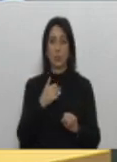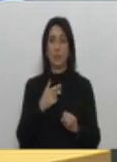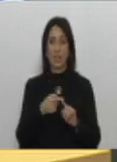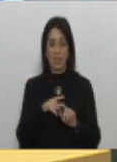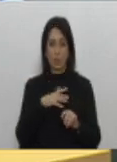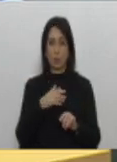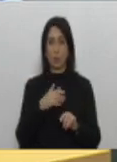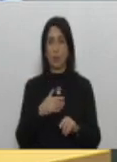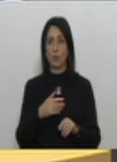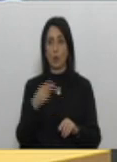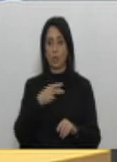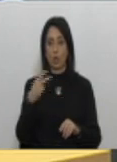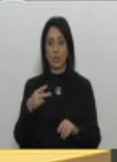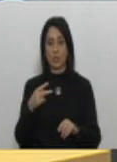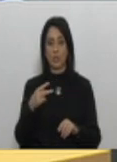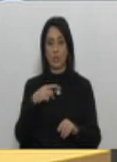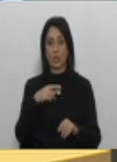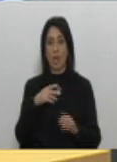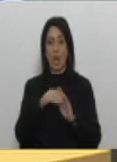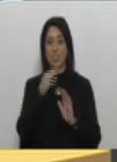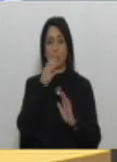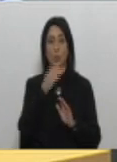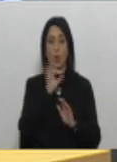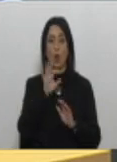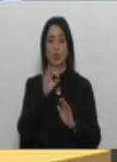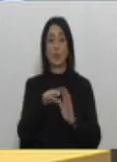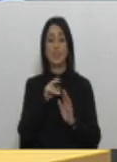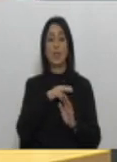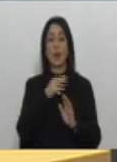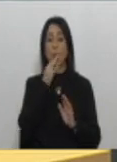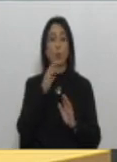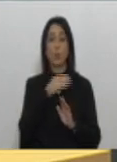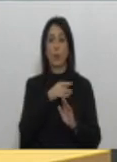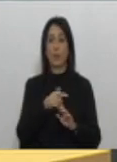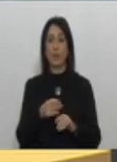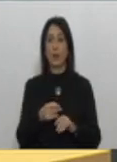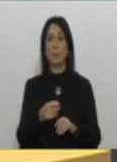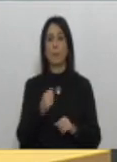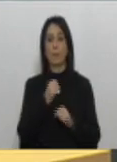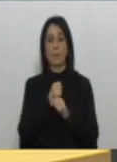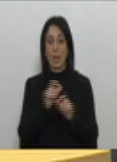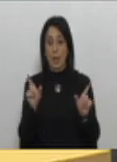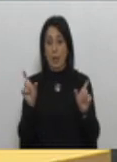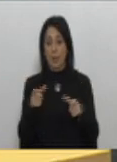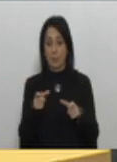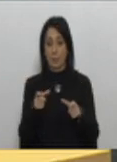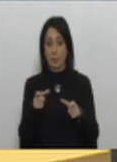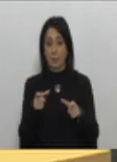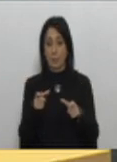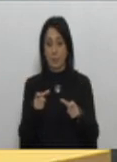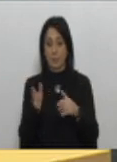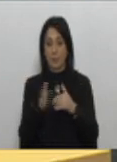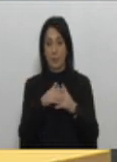იყო 2020 წლის არჩევნებამდე, ოქტომბრის საპარლამენტო. შემოვიღებდით რეგულაციას და შესაბამის